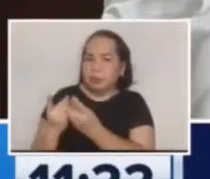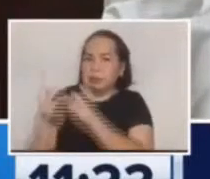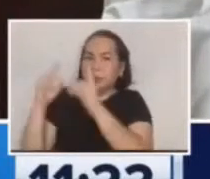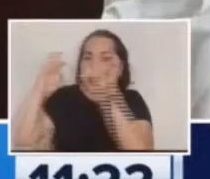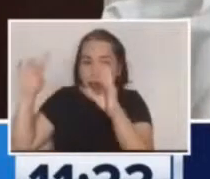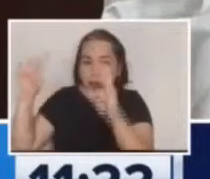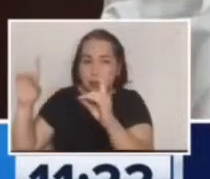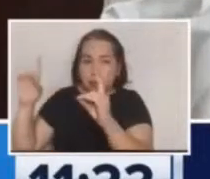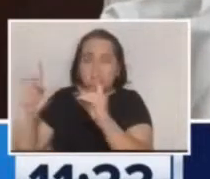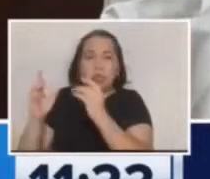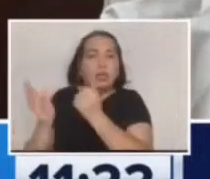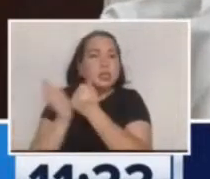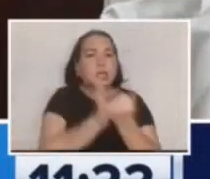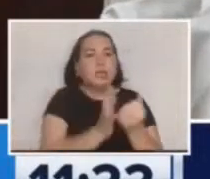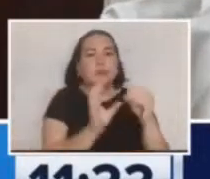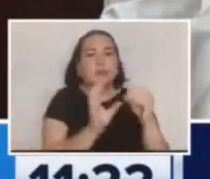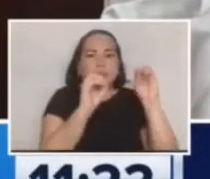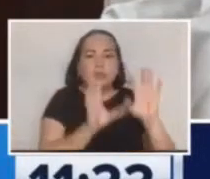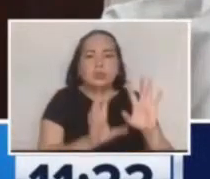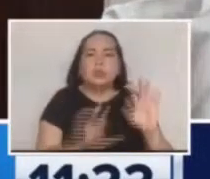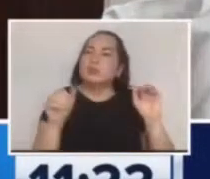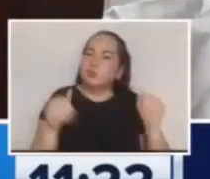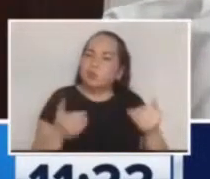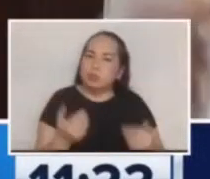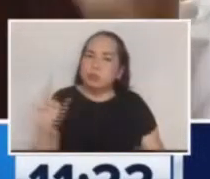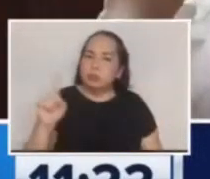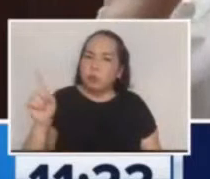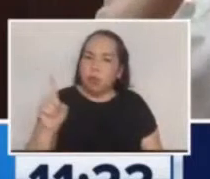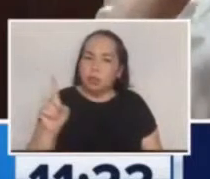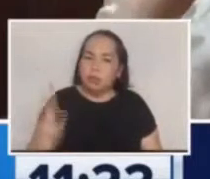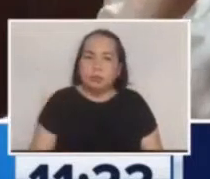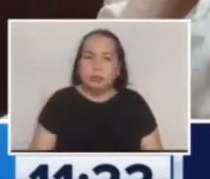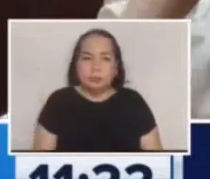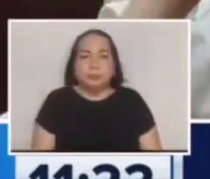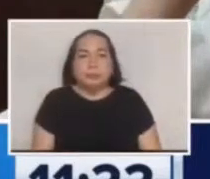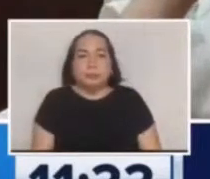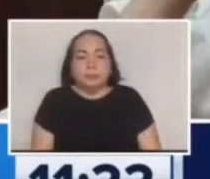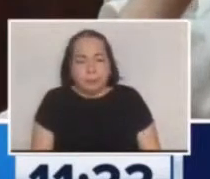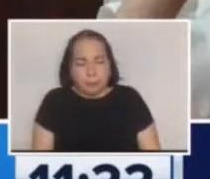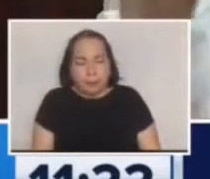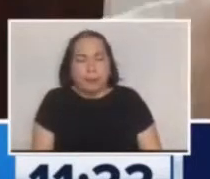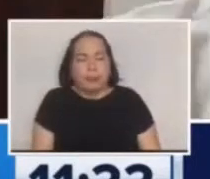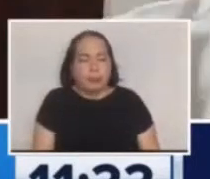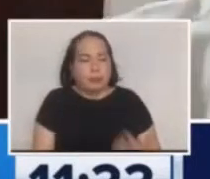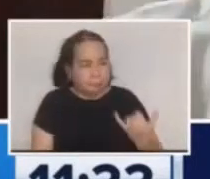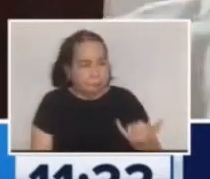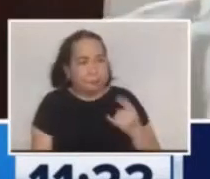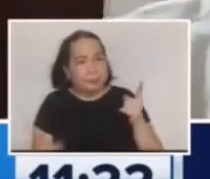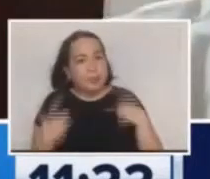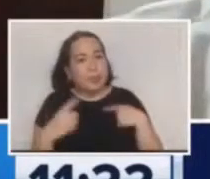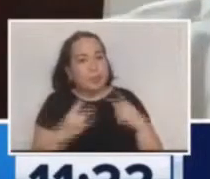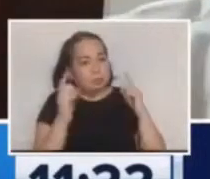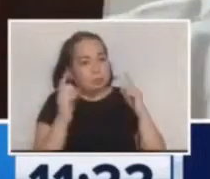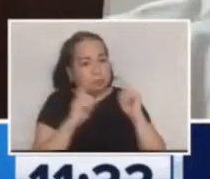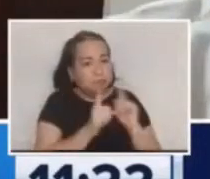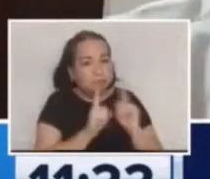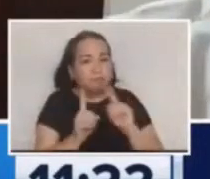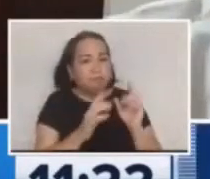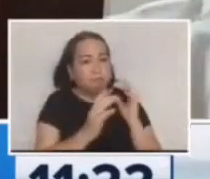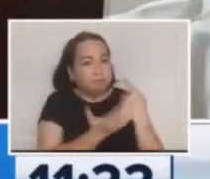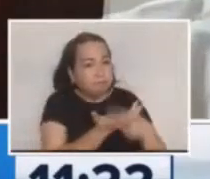teachers. Pero nililinaw namin na hindi online platform lamang ang gagamitin natin.